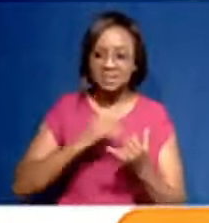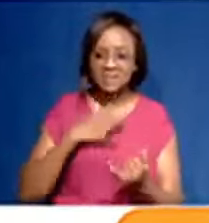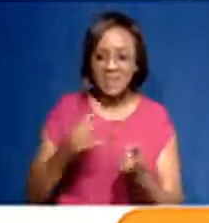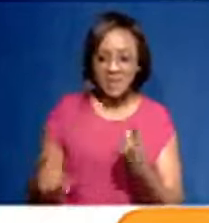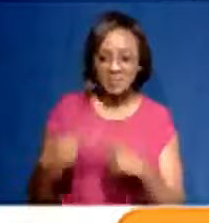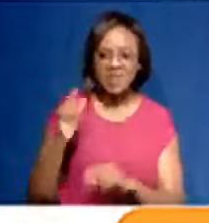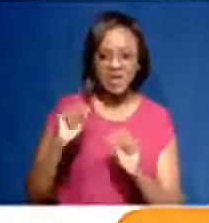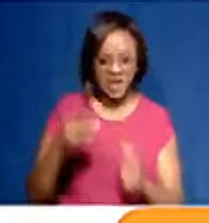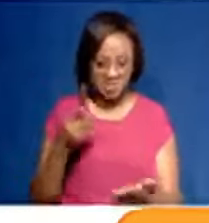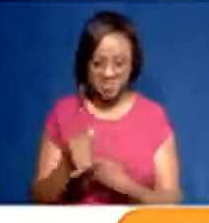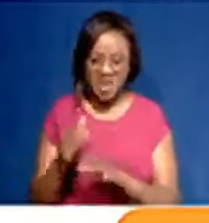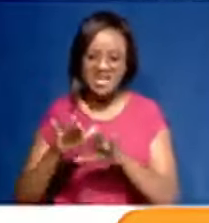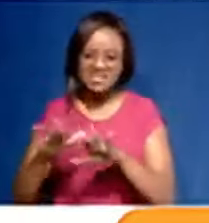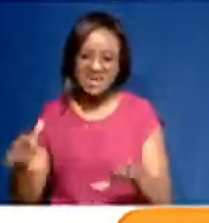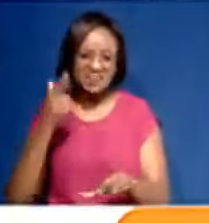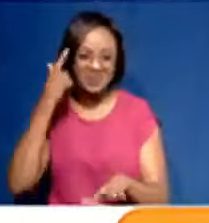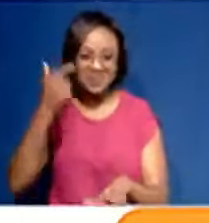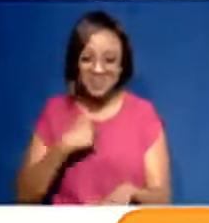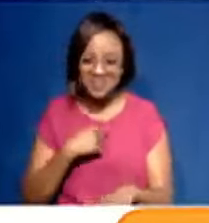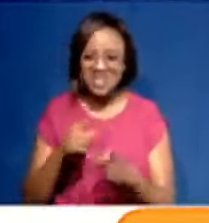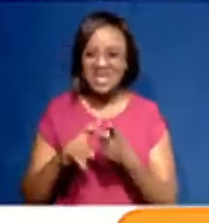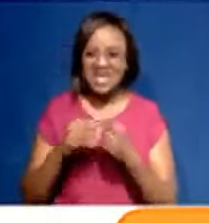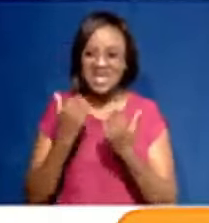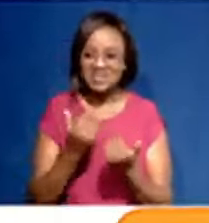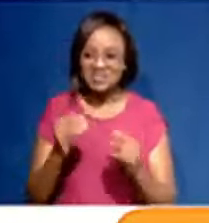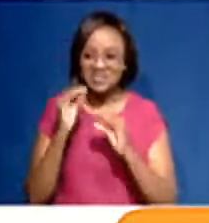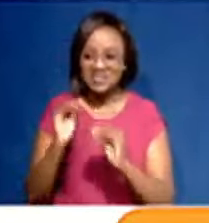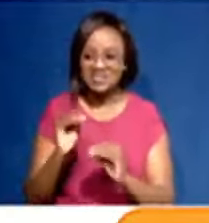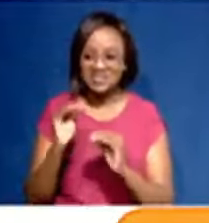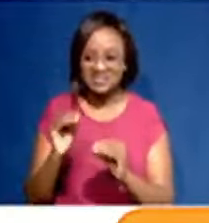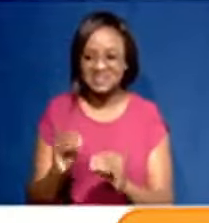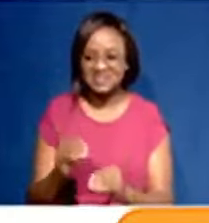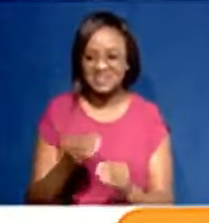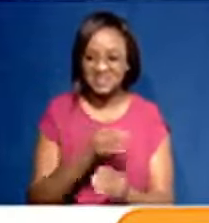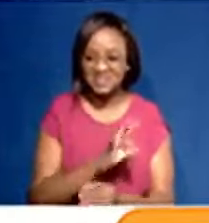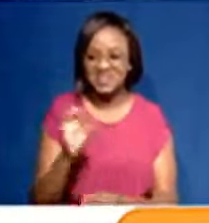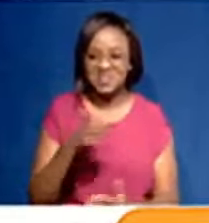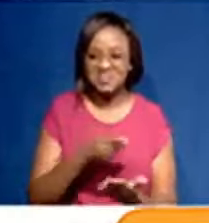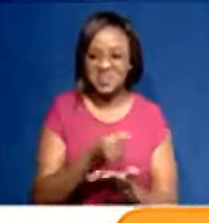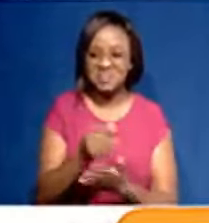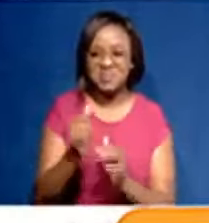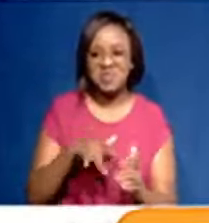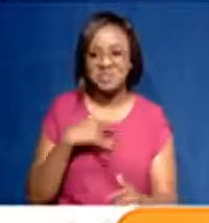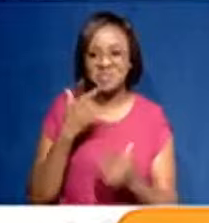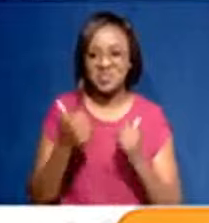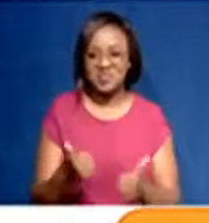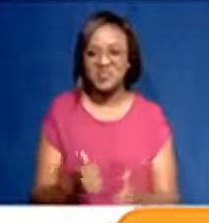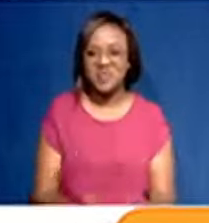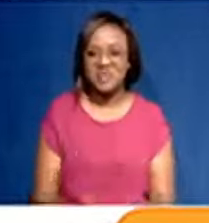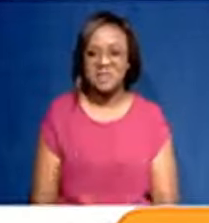hata ninunulia shamba tusomeshe watoto. Tusomeshe watoto wasikie fit. Kila kitu yote. Si ndio?